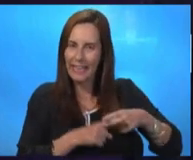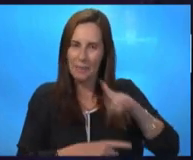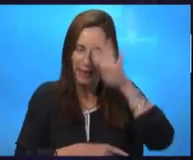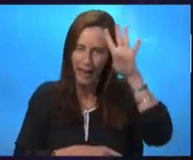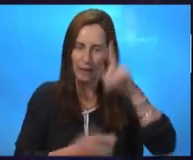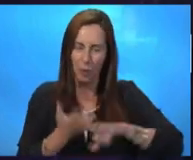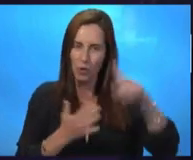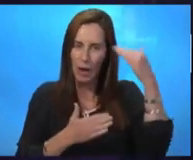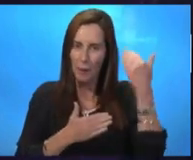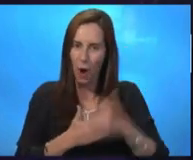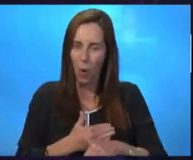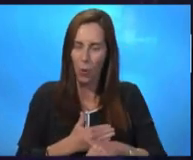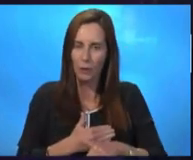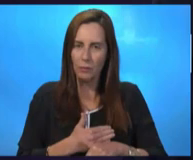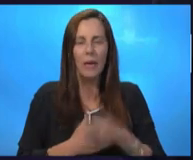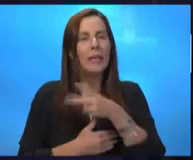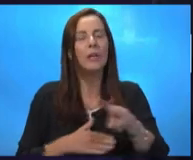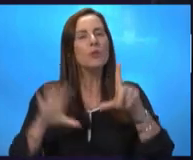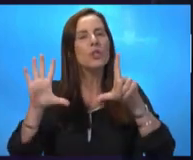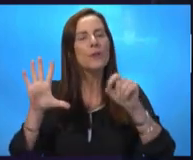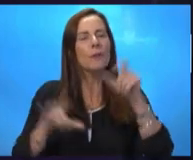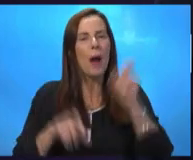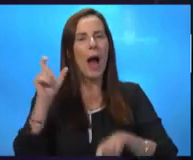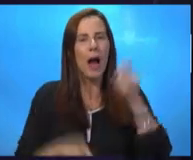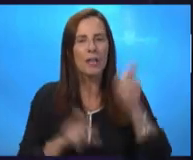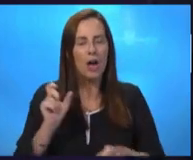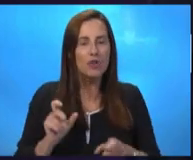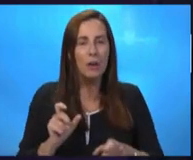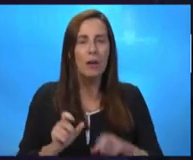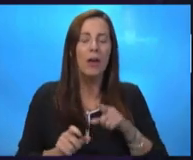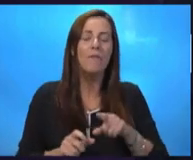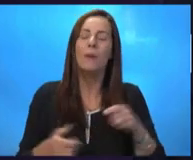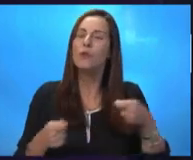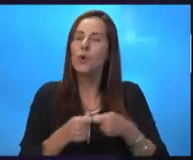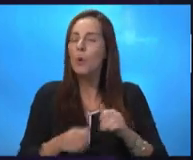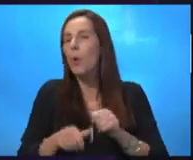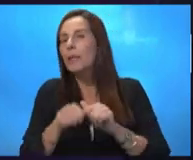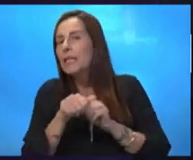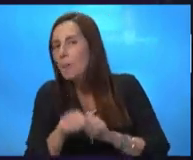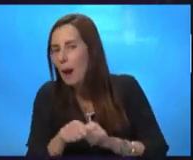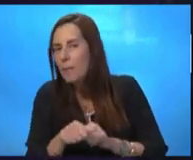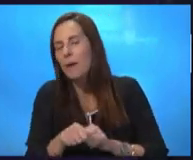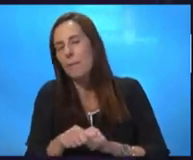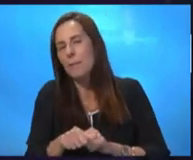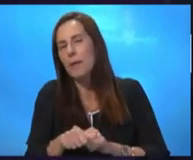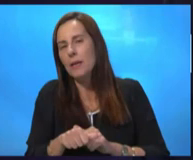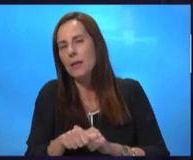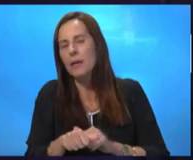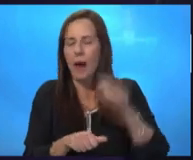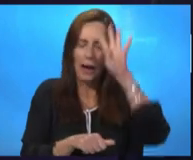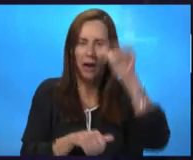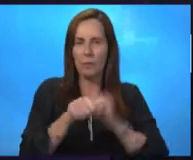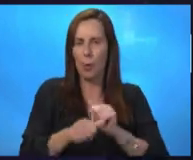בחודשיים האחרונים, נהרגו כ-70 בני אדם, והם משתייכים או נתמכים על ידי משמרות המהפכה.